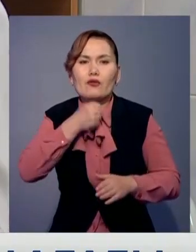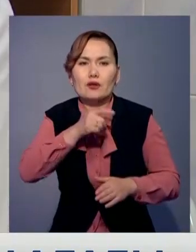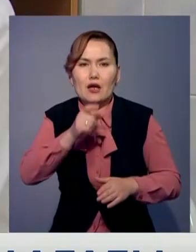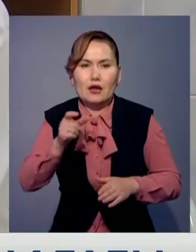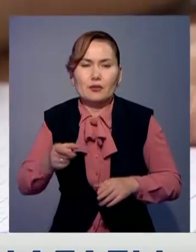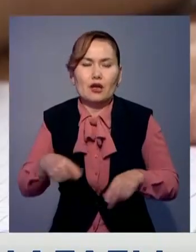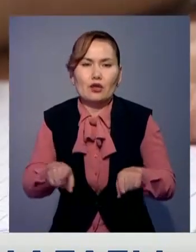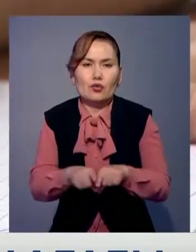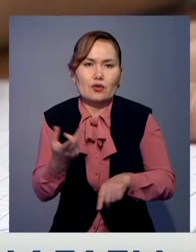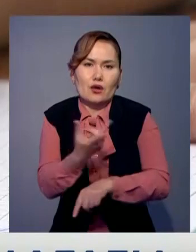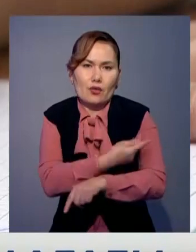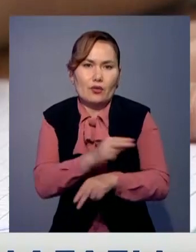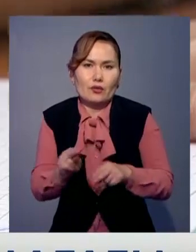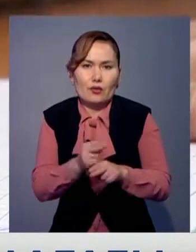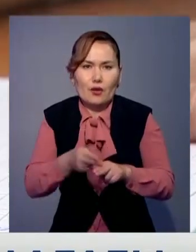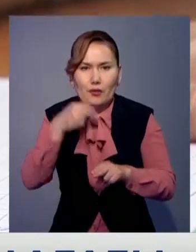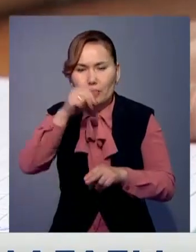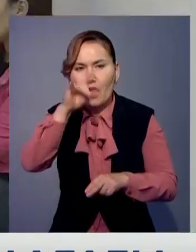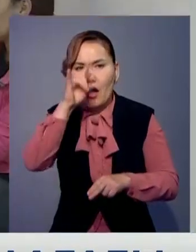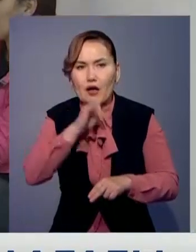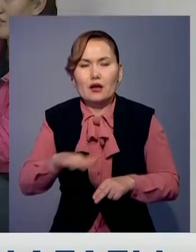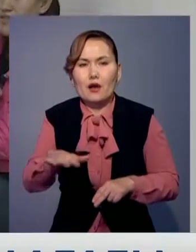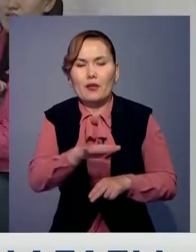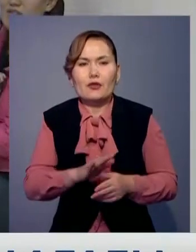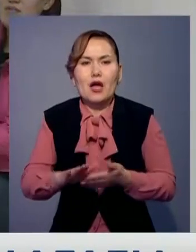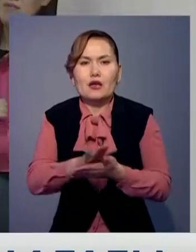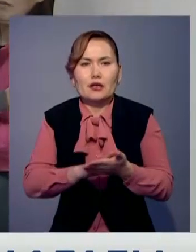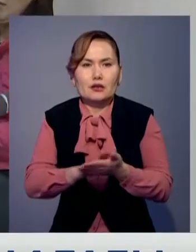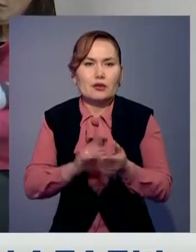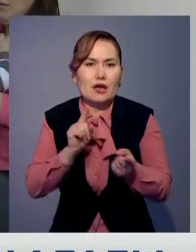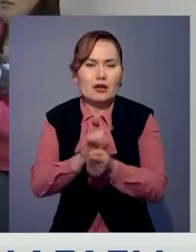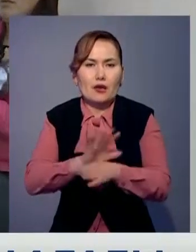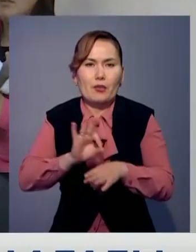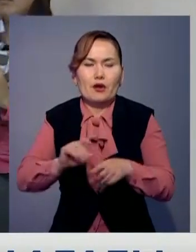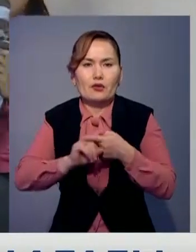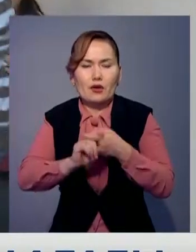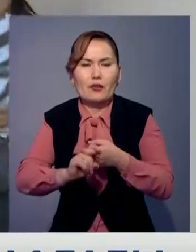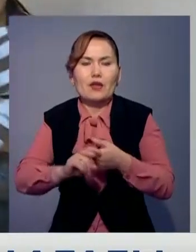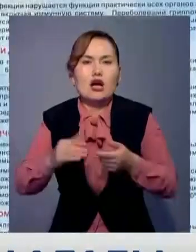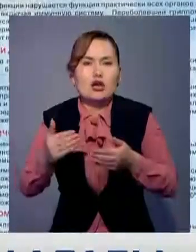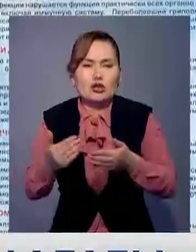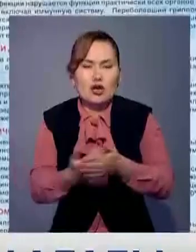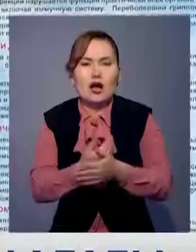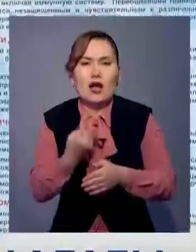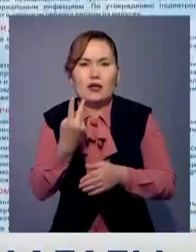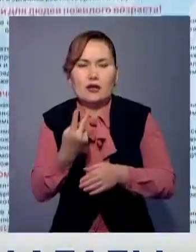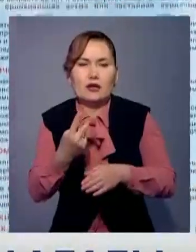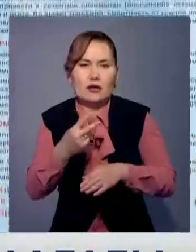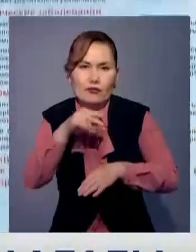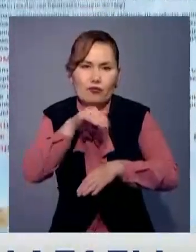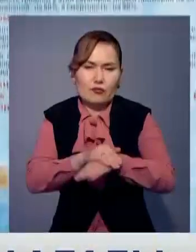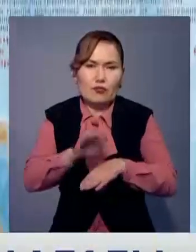өтті. Жандарбек Бекшин биыл Қазақстан аумағында ешқашан кездеспеген вирустың жаңа екі түрі анықталғанын да мәлімдеді.